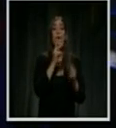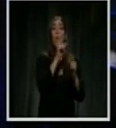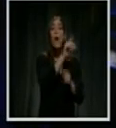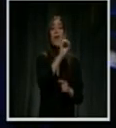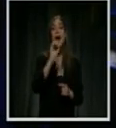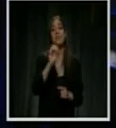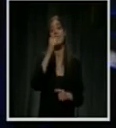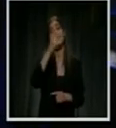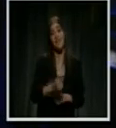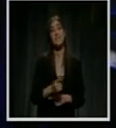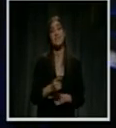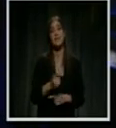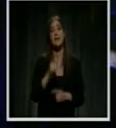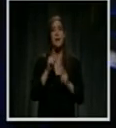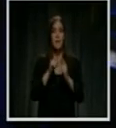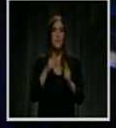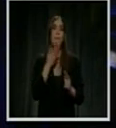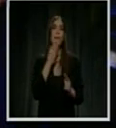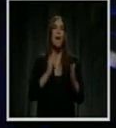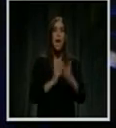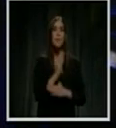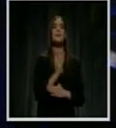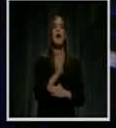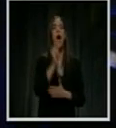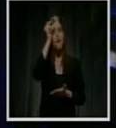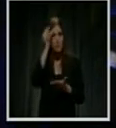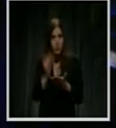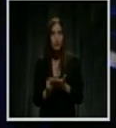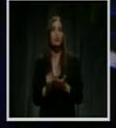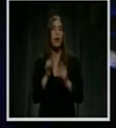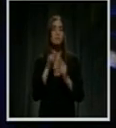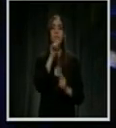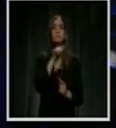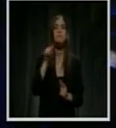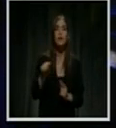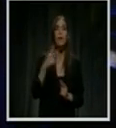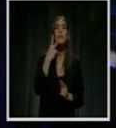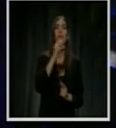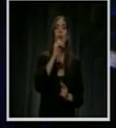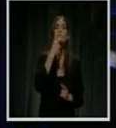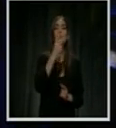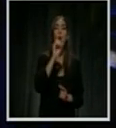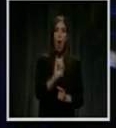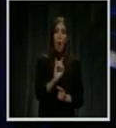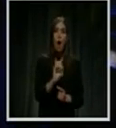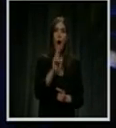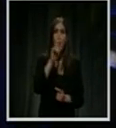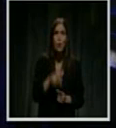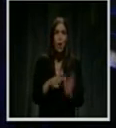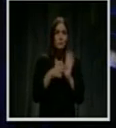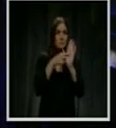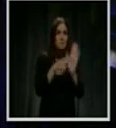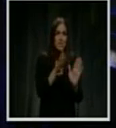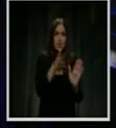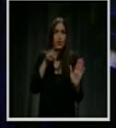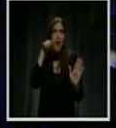fl-ewwel mid-ġurnata minn dakinhar li nagħtajna l-fiduċja fl-2022 ma anka fuq dal-punt li tant xahar bl-iswed fuq